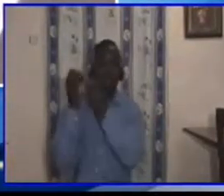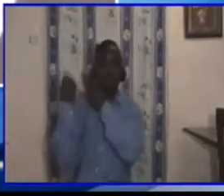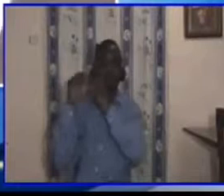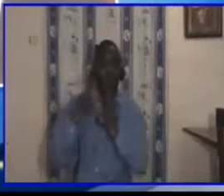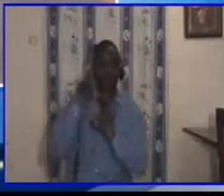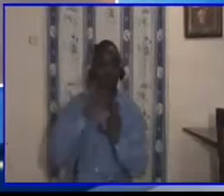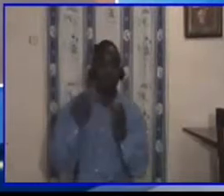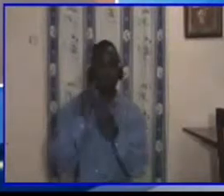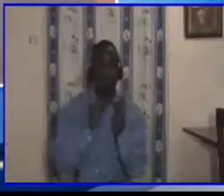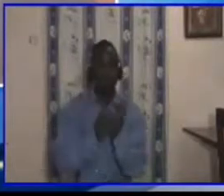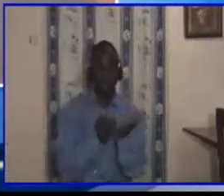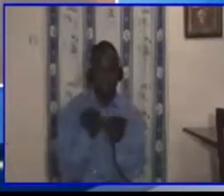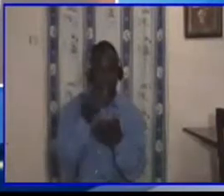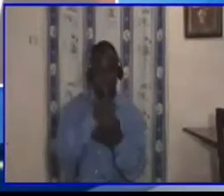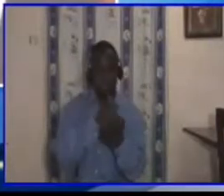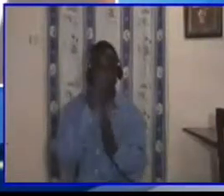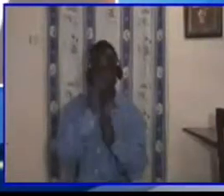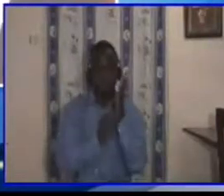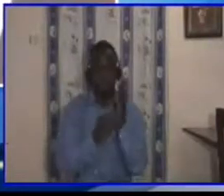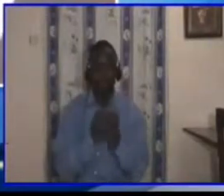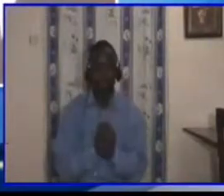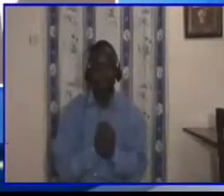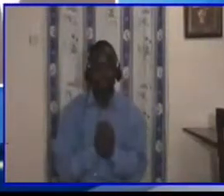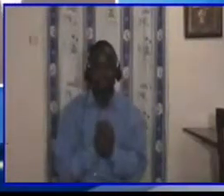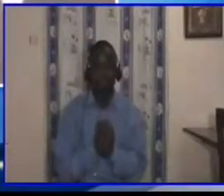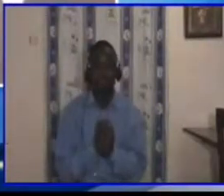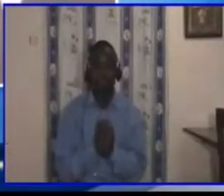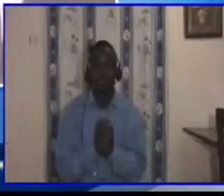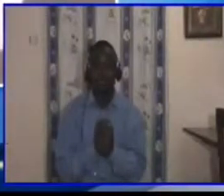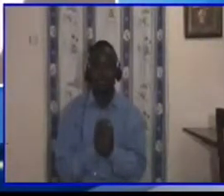ma dai giorni della riforma